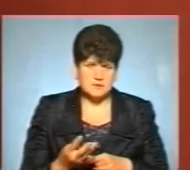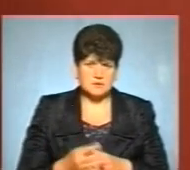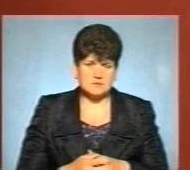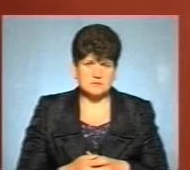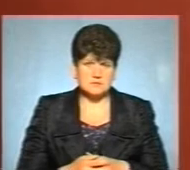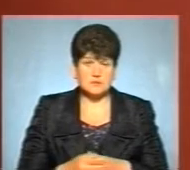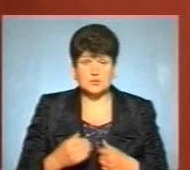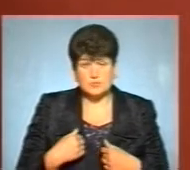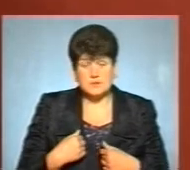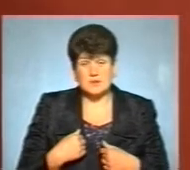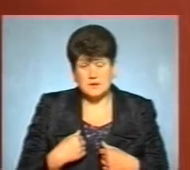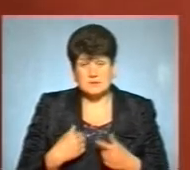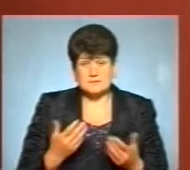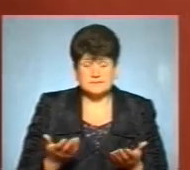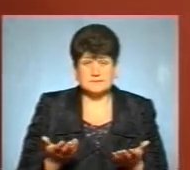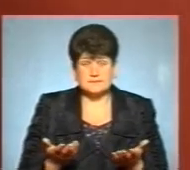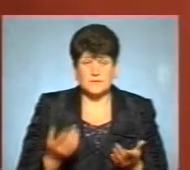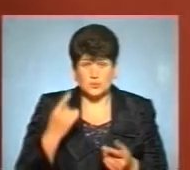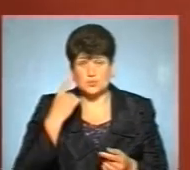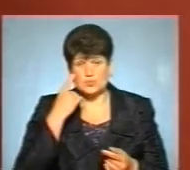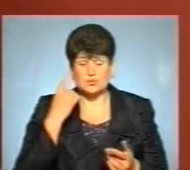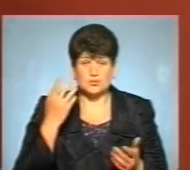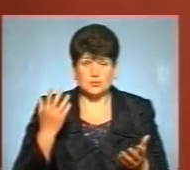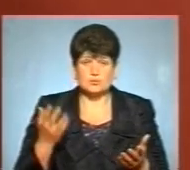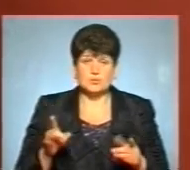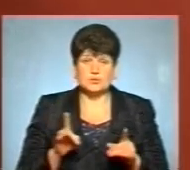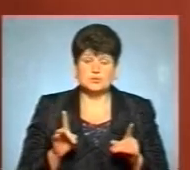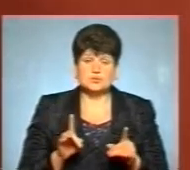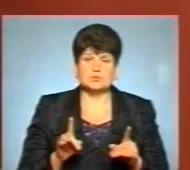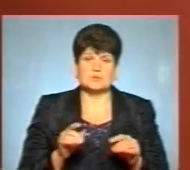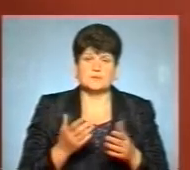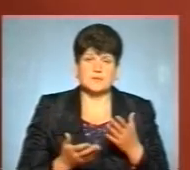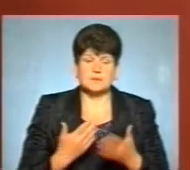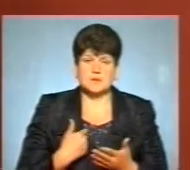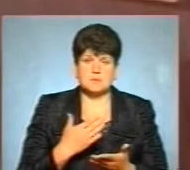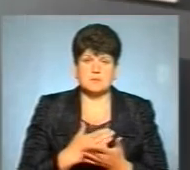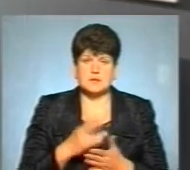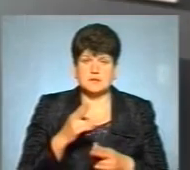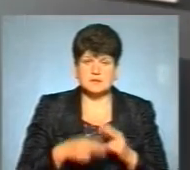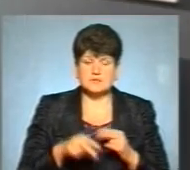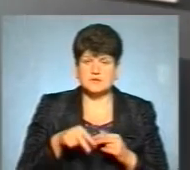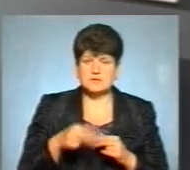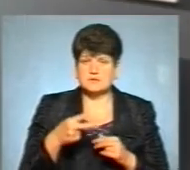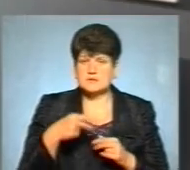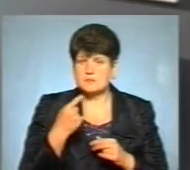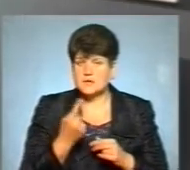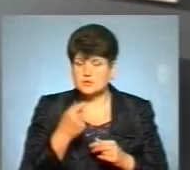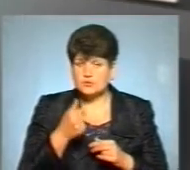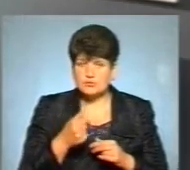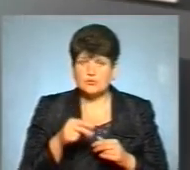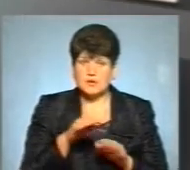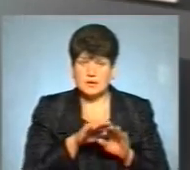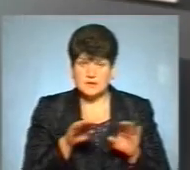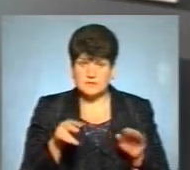Ну, я так думаю, що якби ми мали кінець 2021 року, рівень